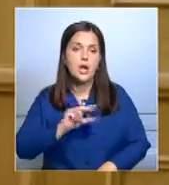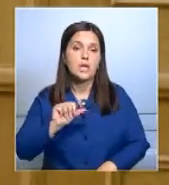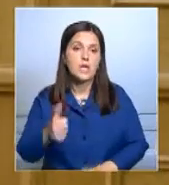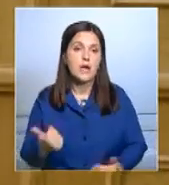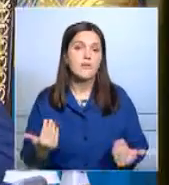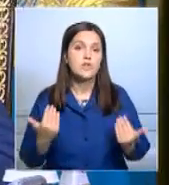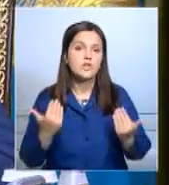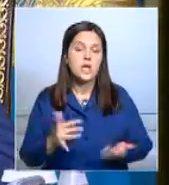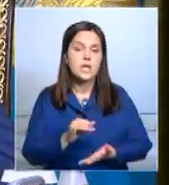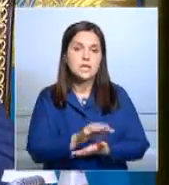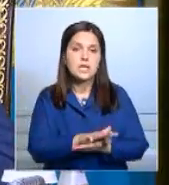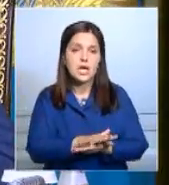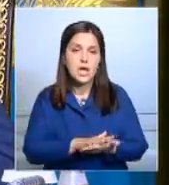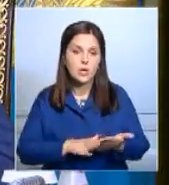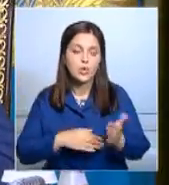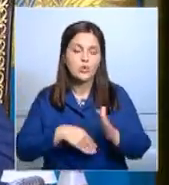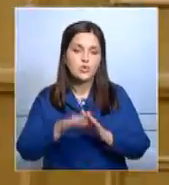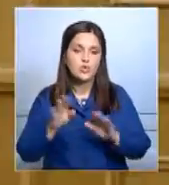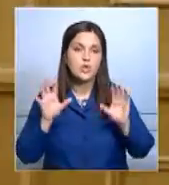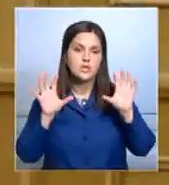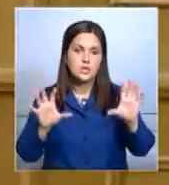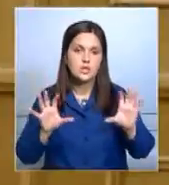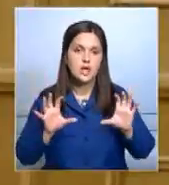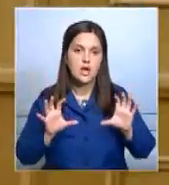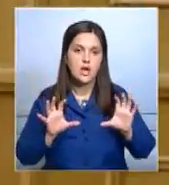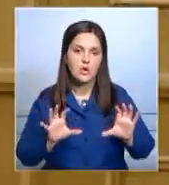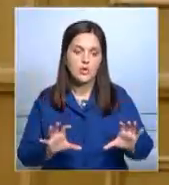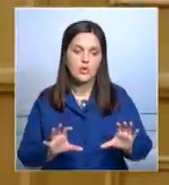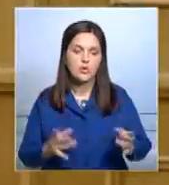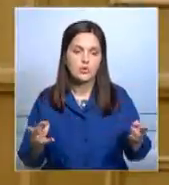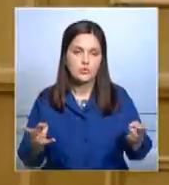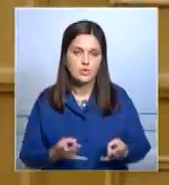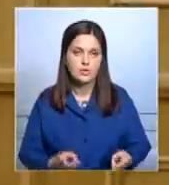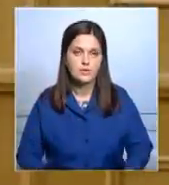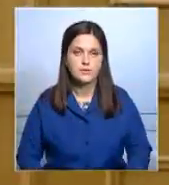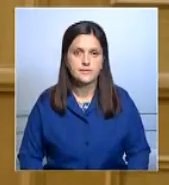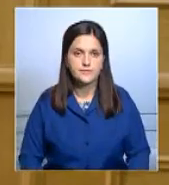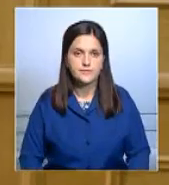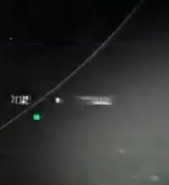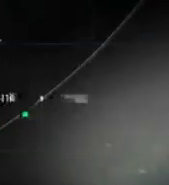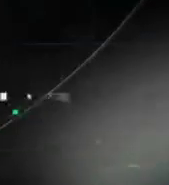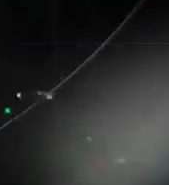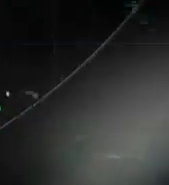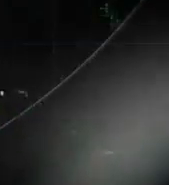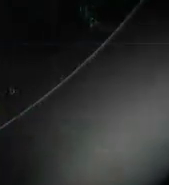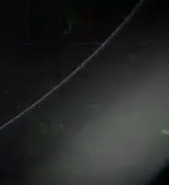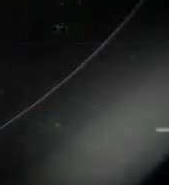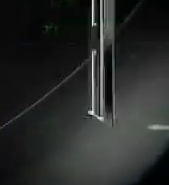сейчас дальнейшее совершенствование законодательства в сфере религии.